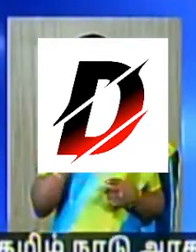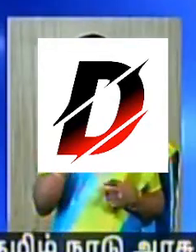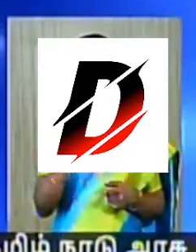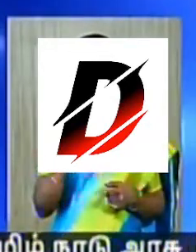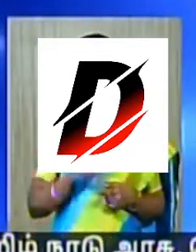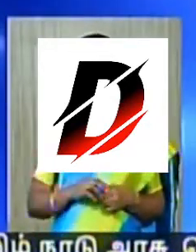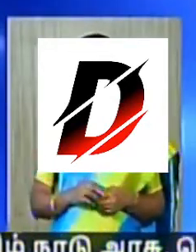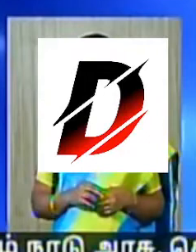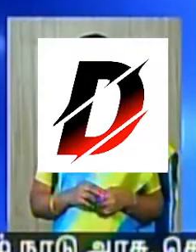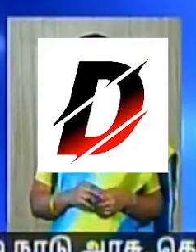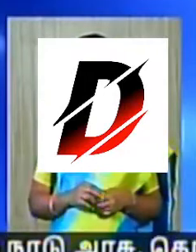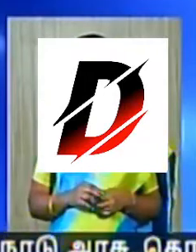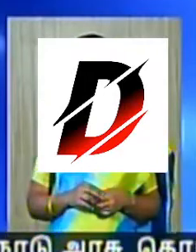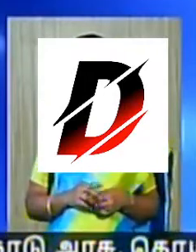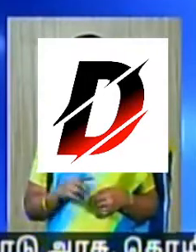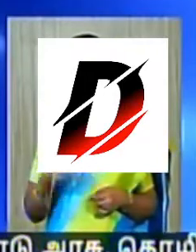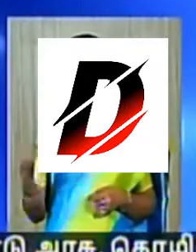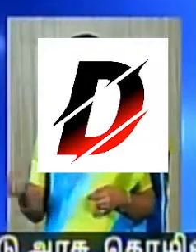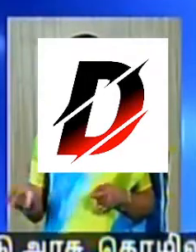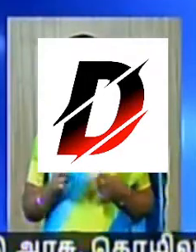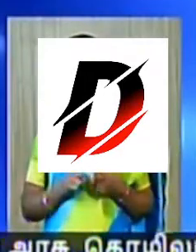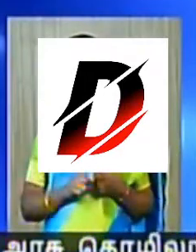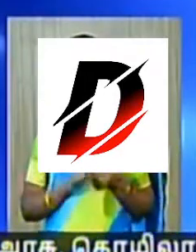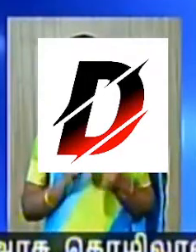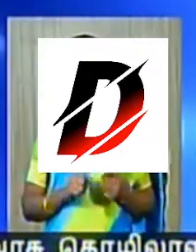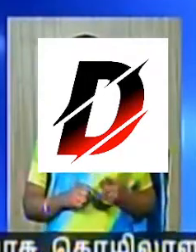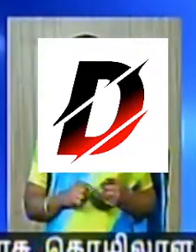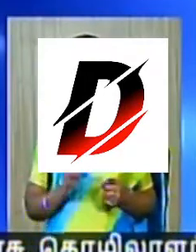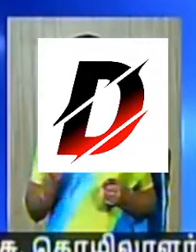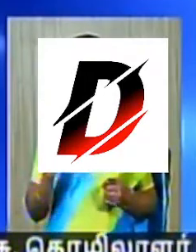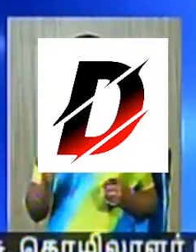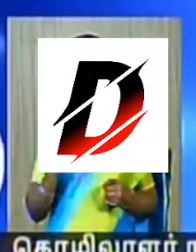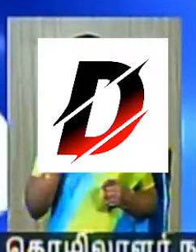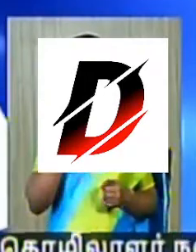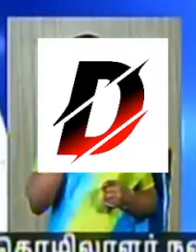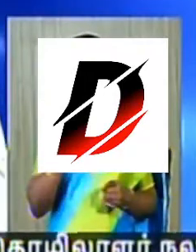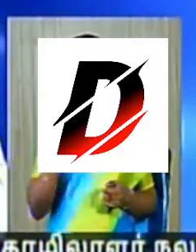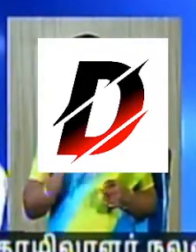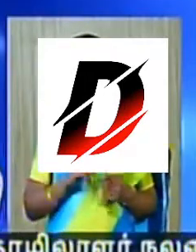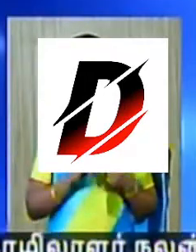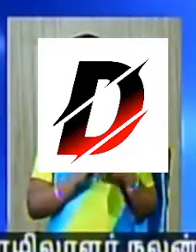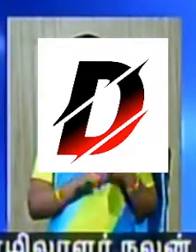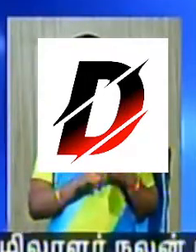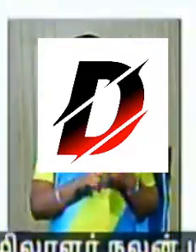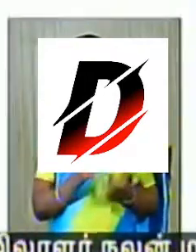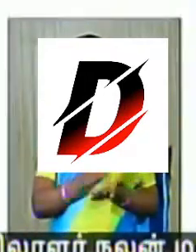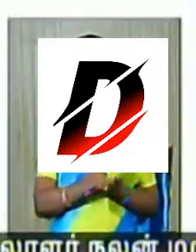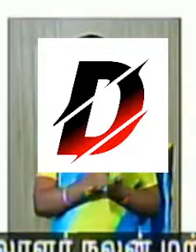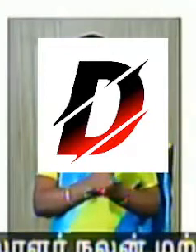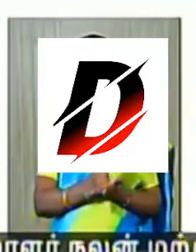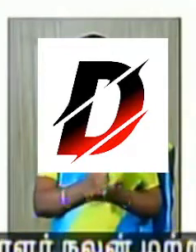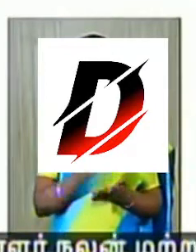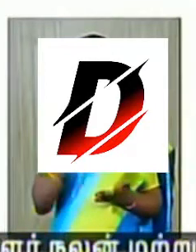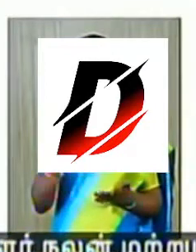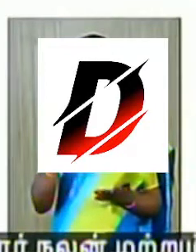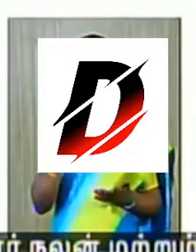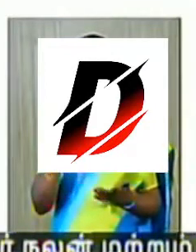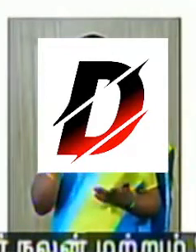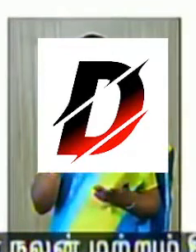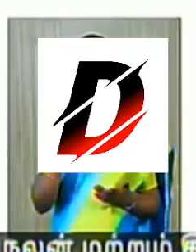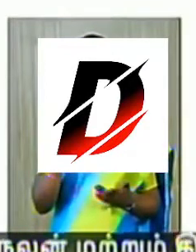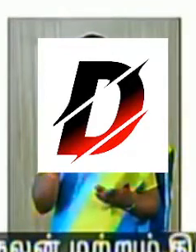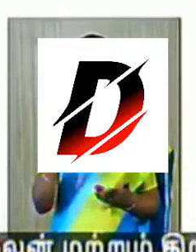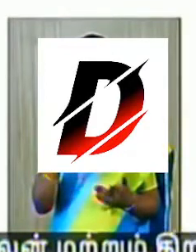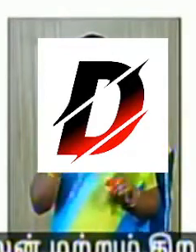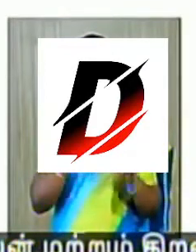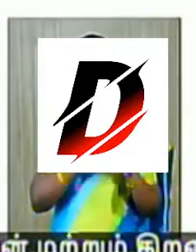பார்க்கலாமா? இந்த அடுத்த கணக்கில் ரொம்ப எளிமையான ஒரு கணக்கு பாருங்கள். பயிற்சி 3.16